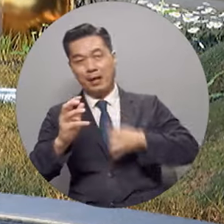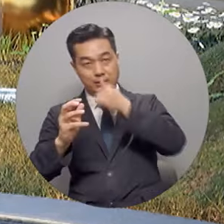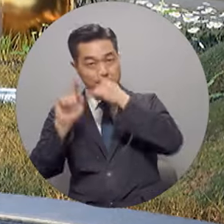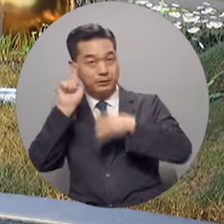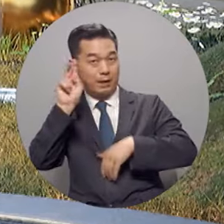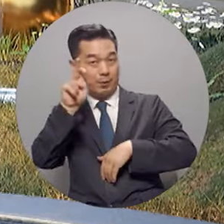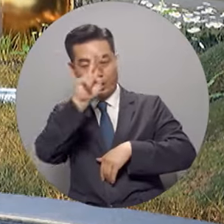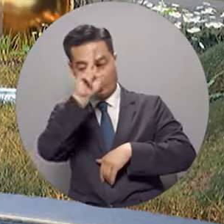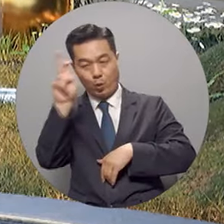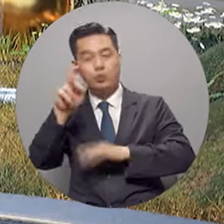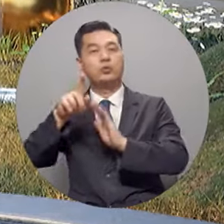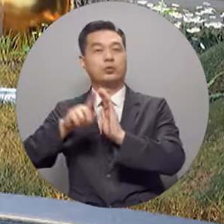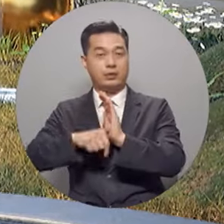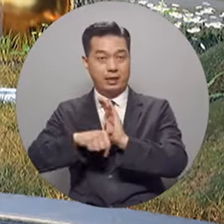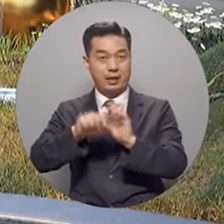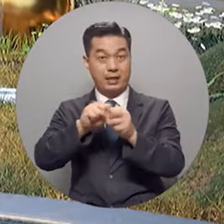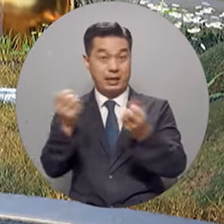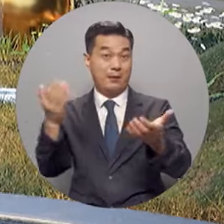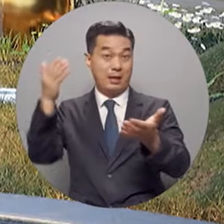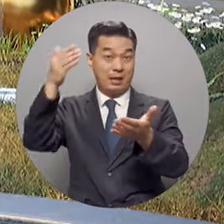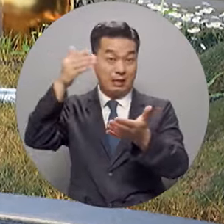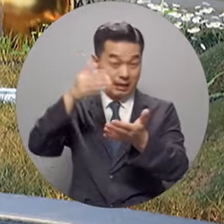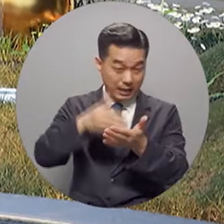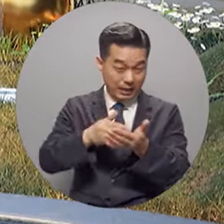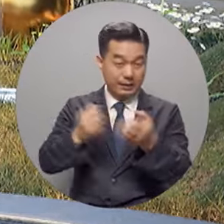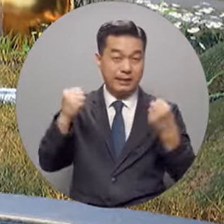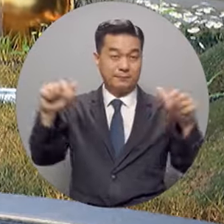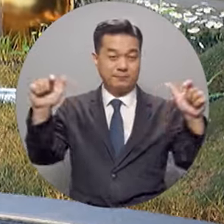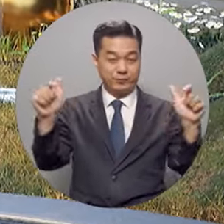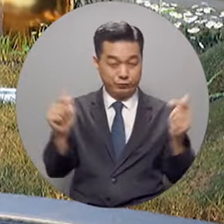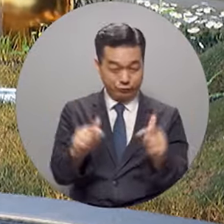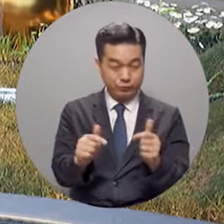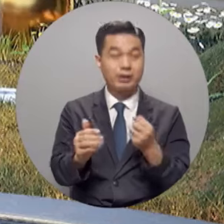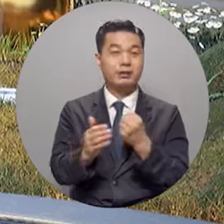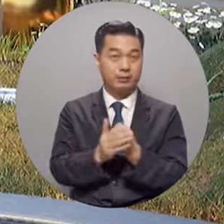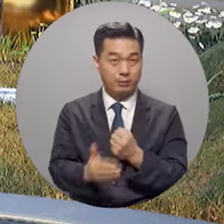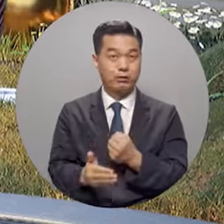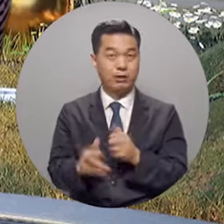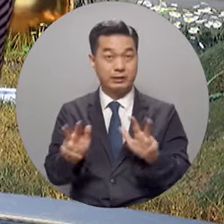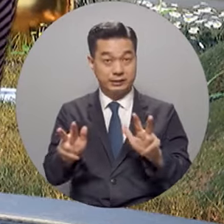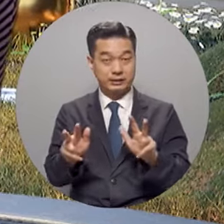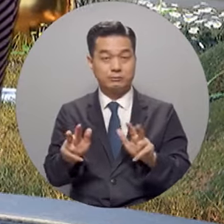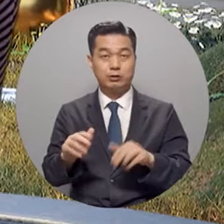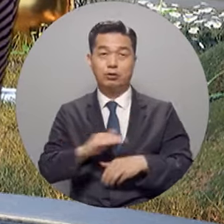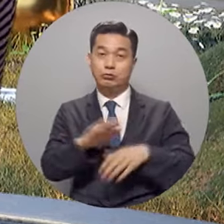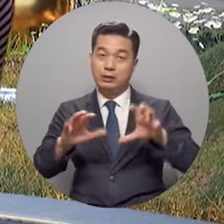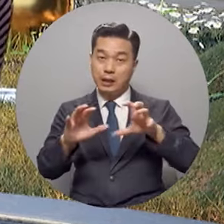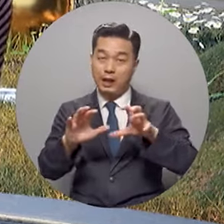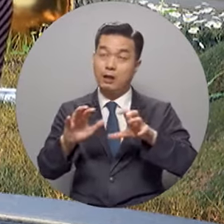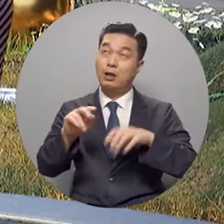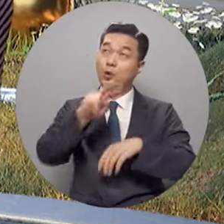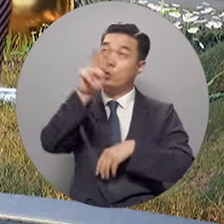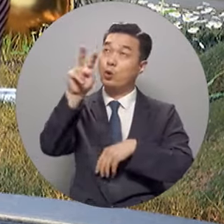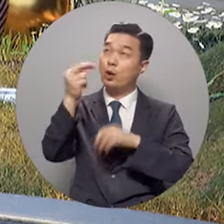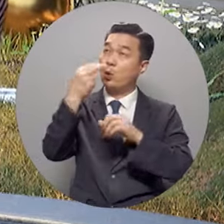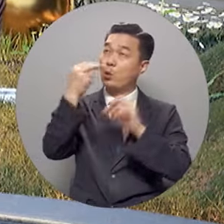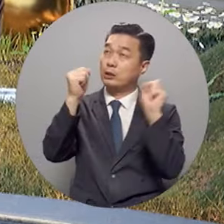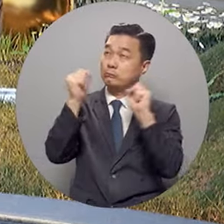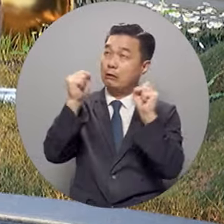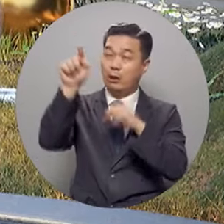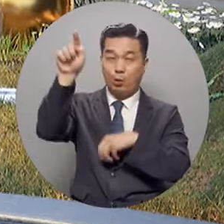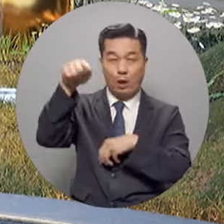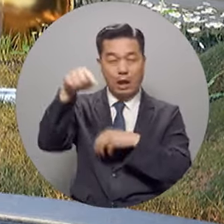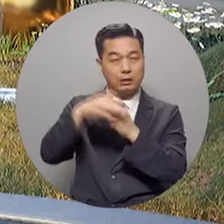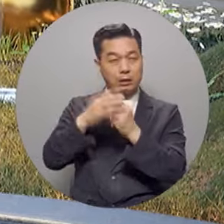오후쯤 타이완에 상륙한 뒤 힘이 빠질 것으로 보입니다. 현재 한반도 상공에 찬 공기가 내려오고 있기 때문에 불확실성이